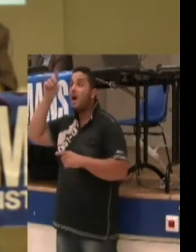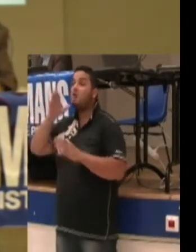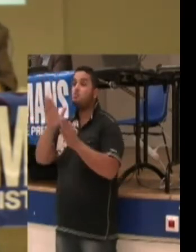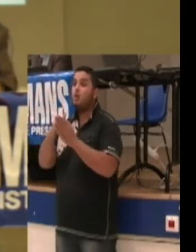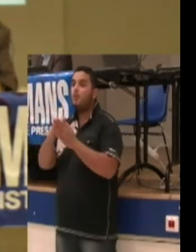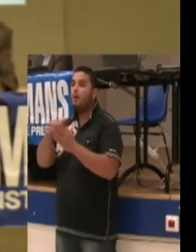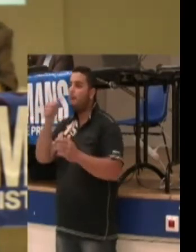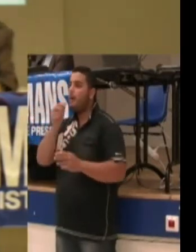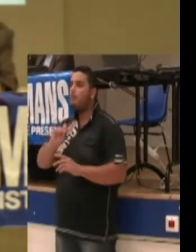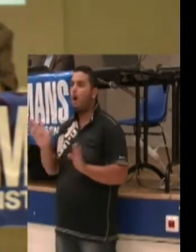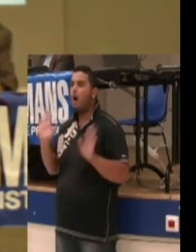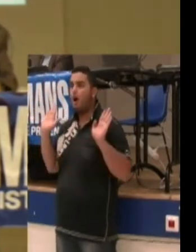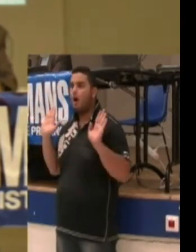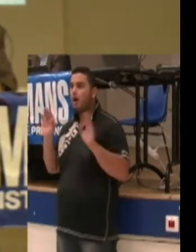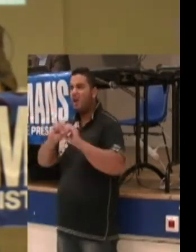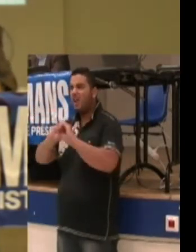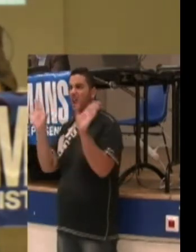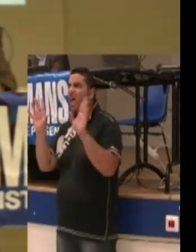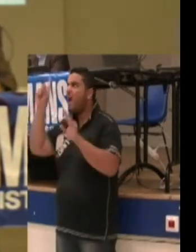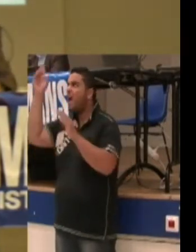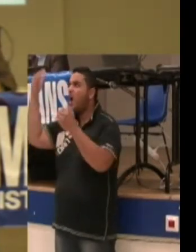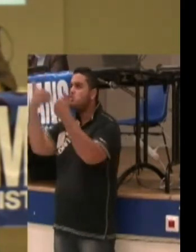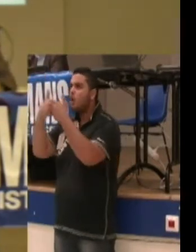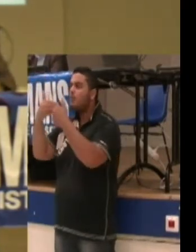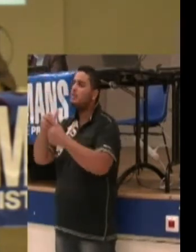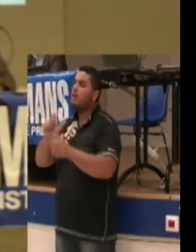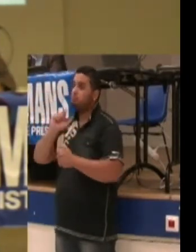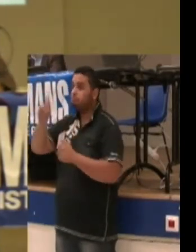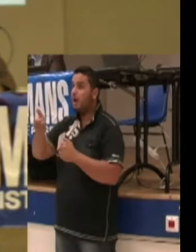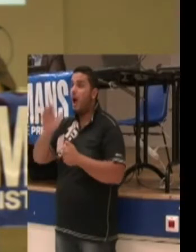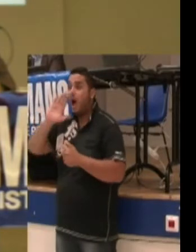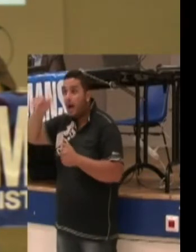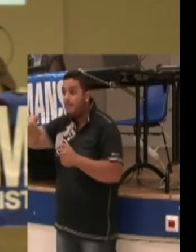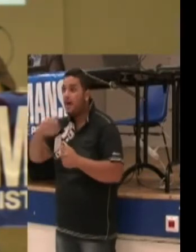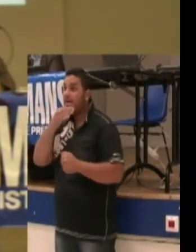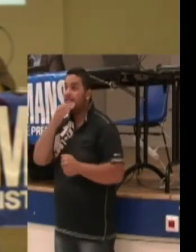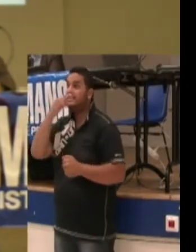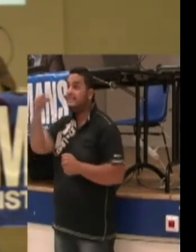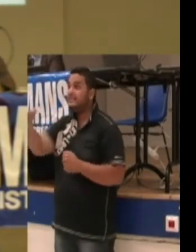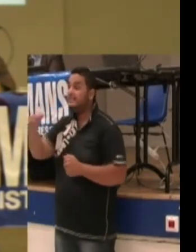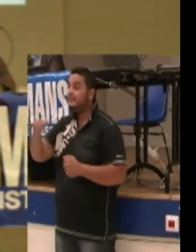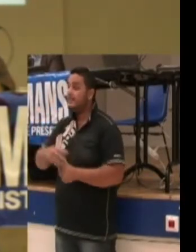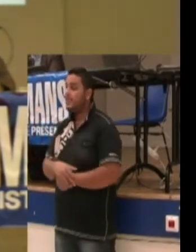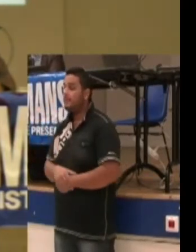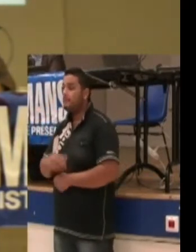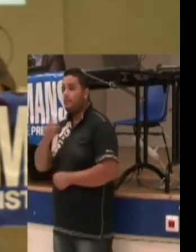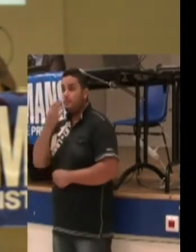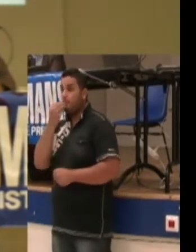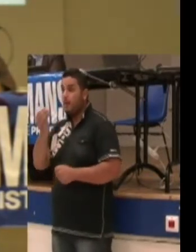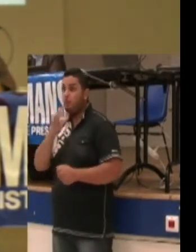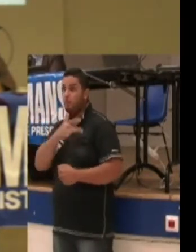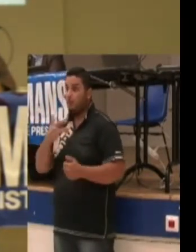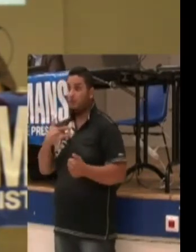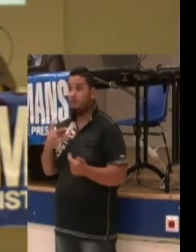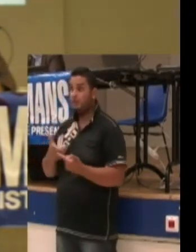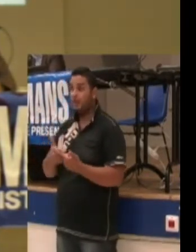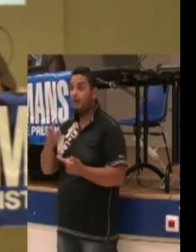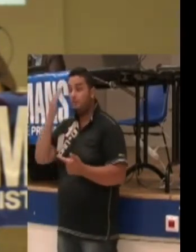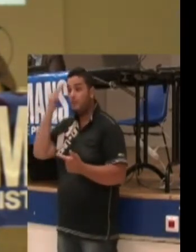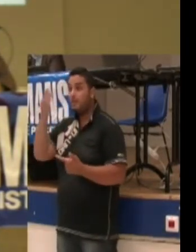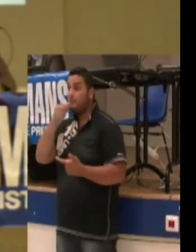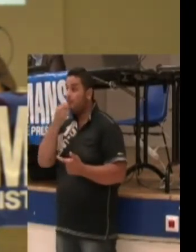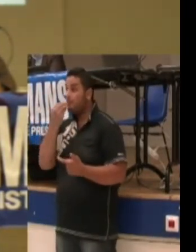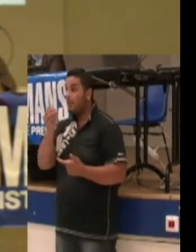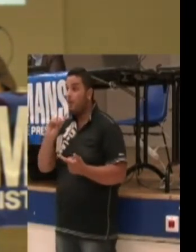je fais les choses parce que Allah subhanahu wa ta'ala me l'a demandé. Ensuite, bien sûr, si c'est pas bon pour la santé, Allah subhanahu wa ta'ala te donne la préservation de ta